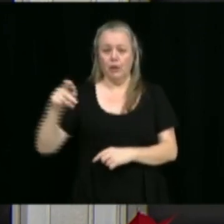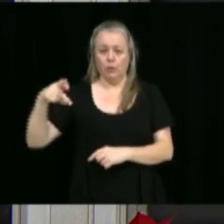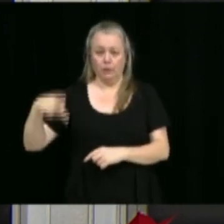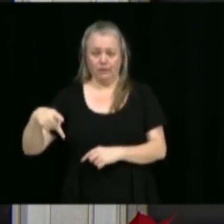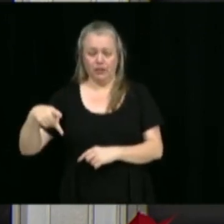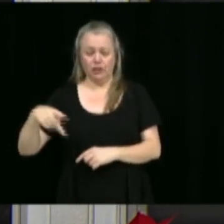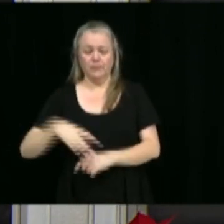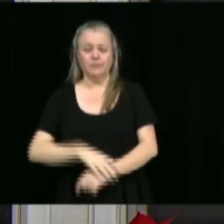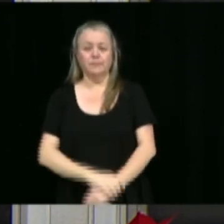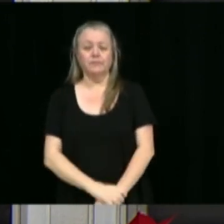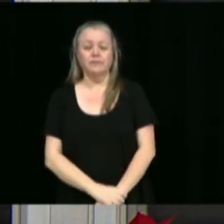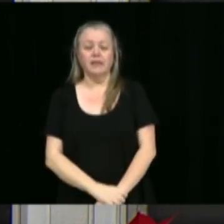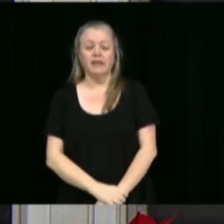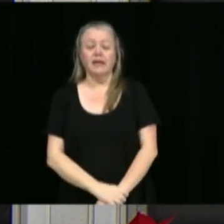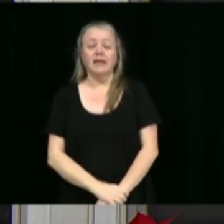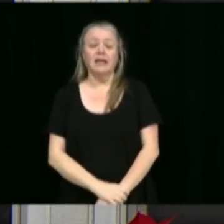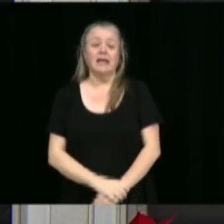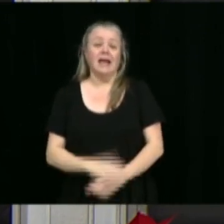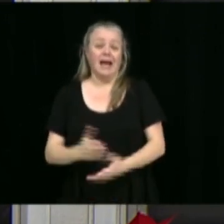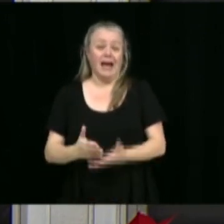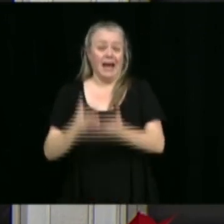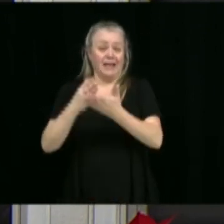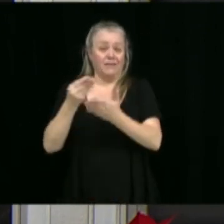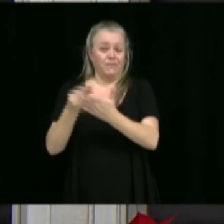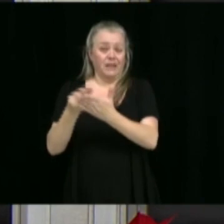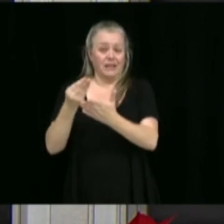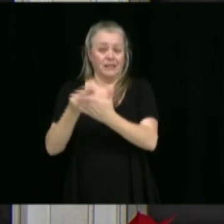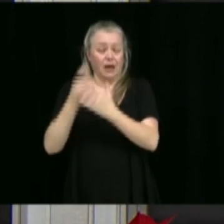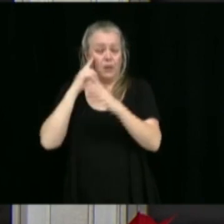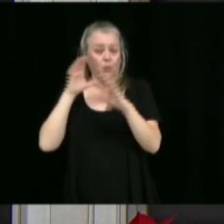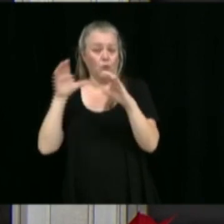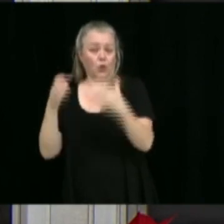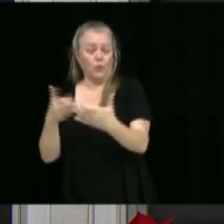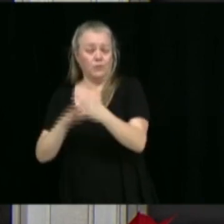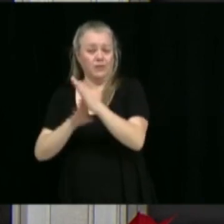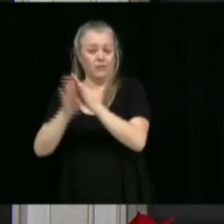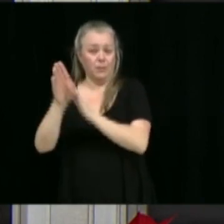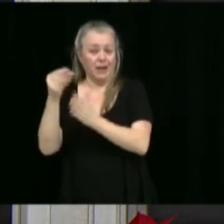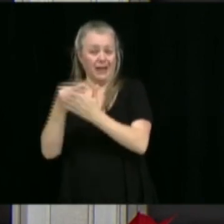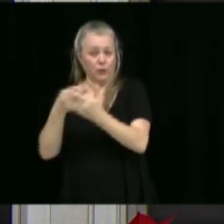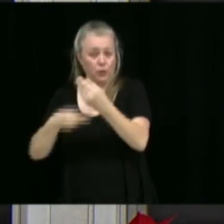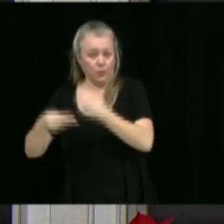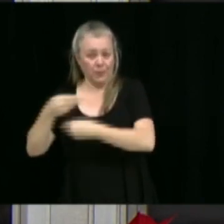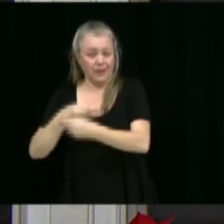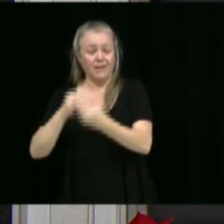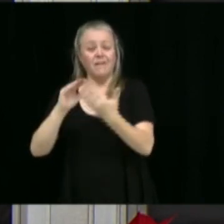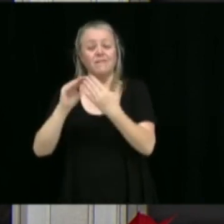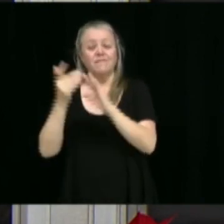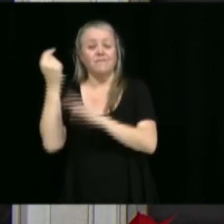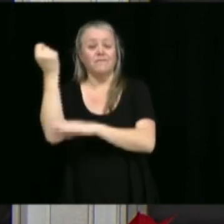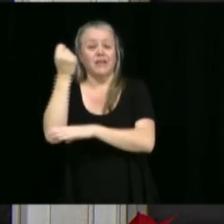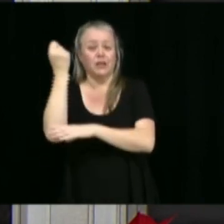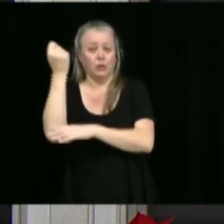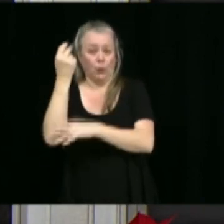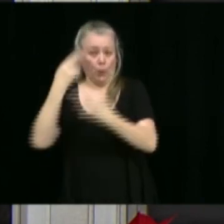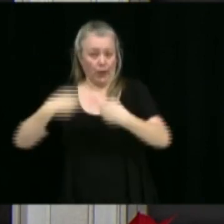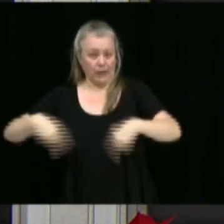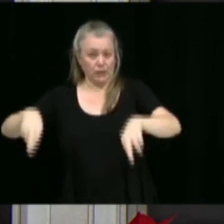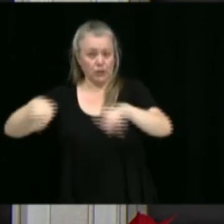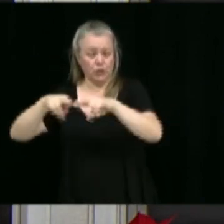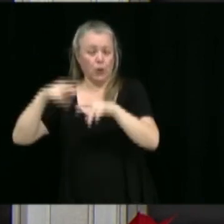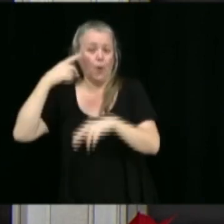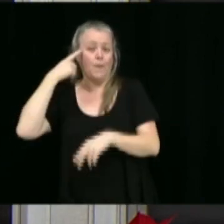Provencher. Aide financière à la Corporation de développement économique de Victoriaville et sa région en vue de la réalisation du plan de